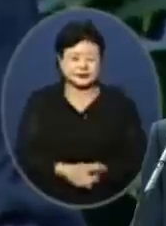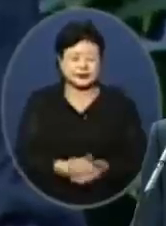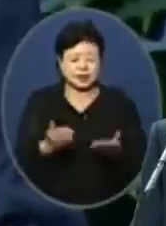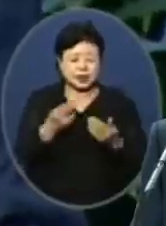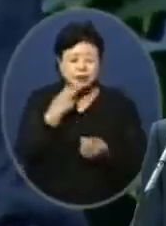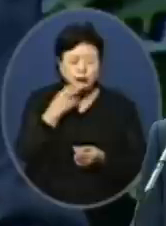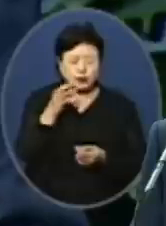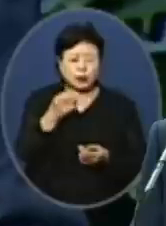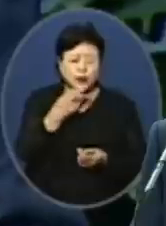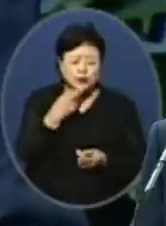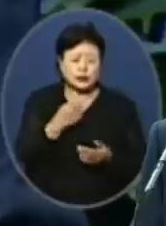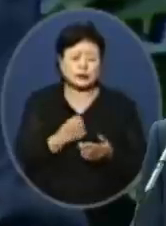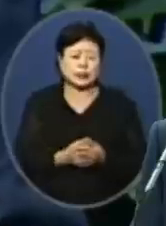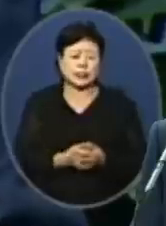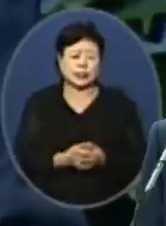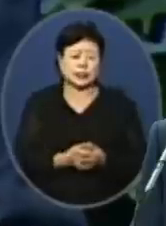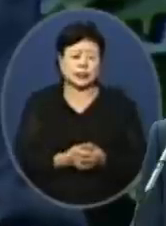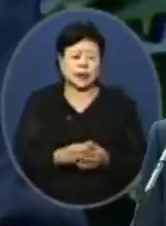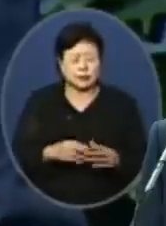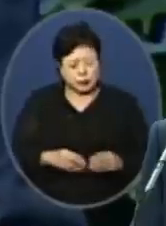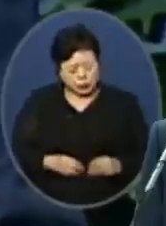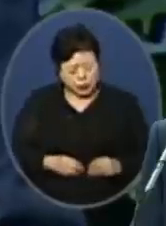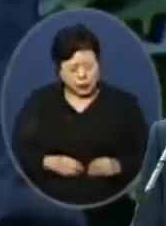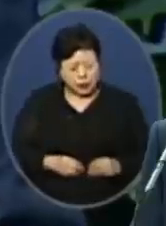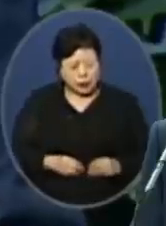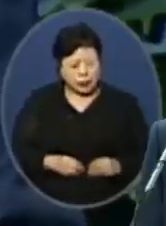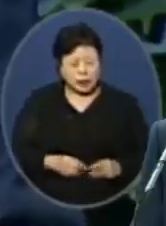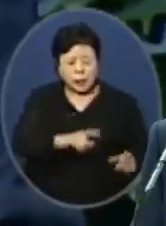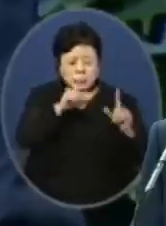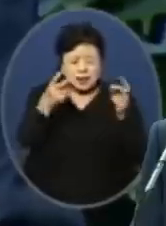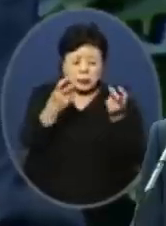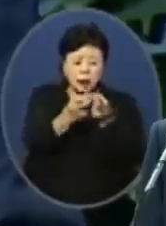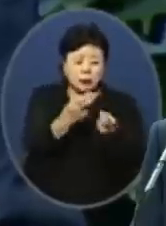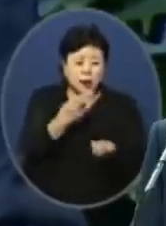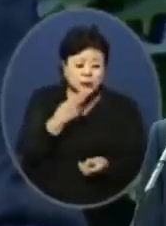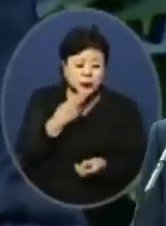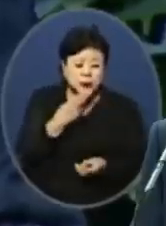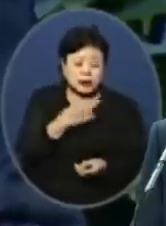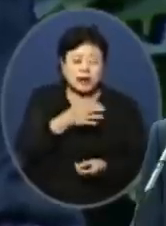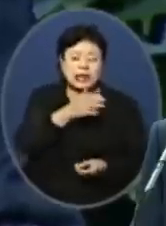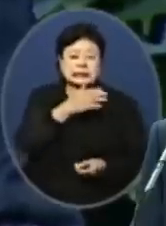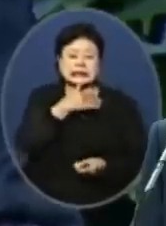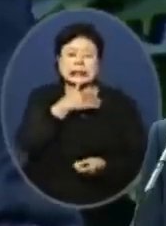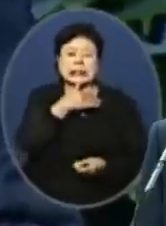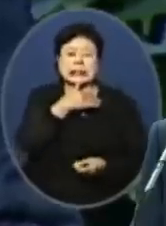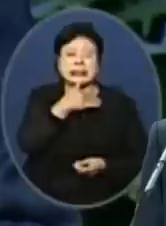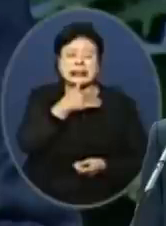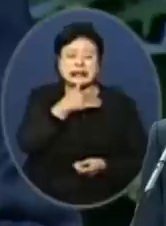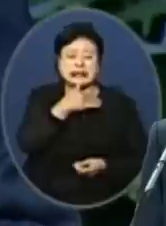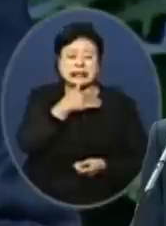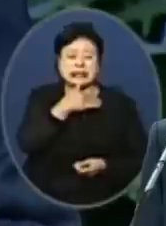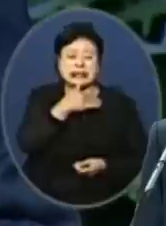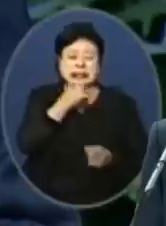직장도 없고 돈도 없는데 기근이 다가왔으니 이제 살아갈 도리가 없습니다. 그때야 비로소 그는